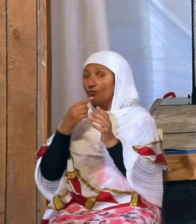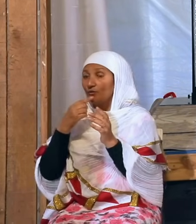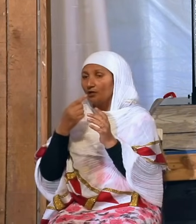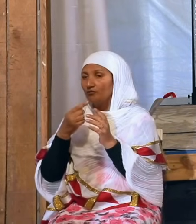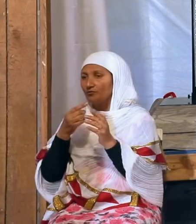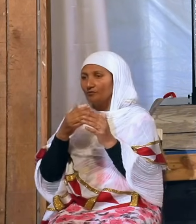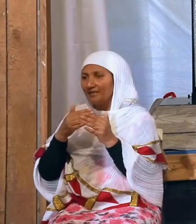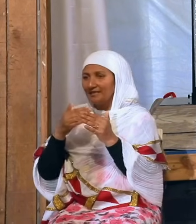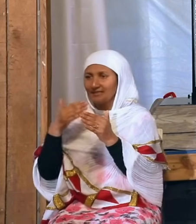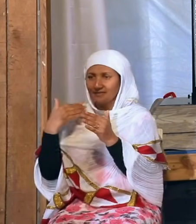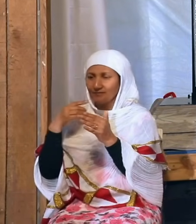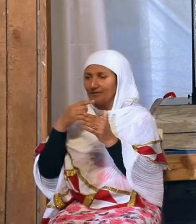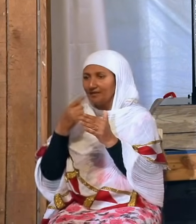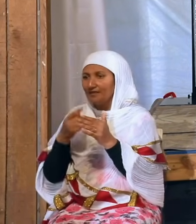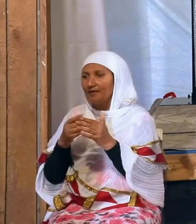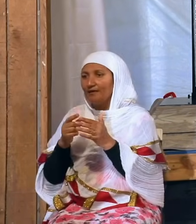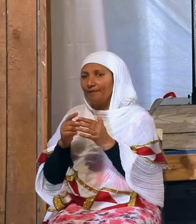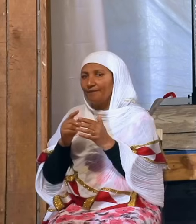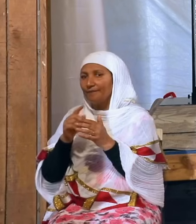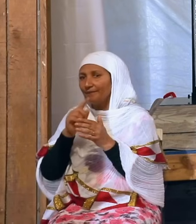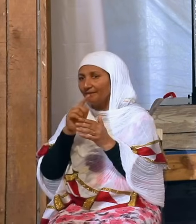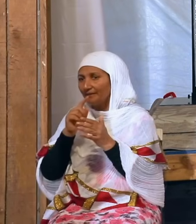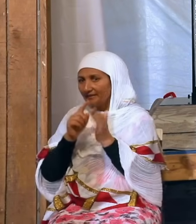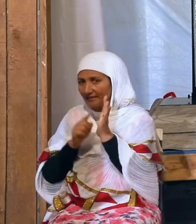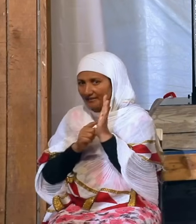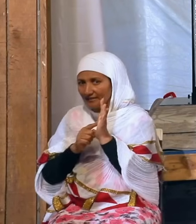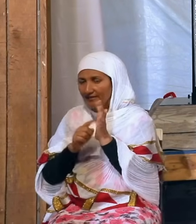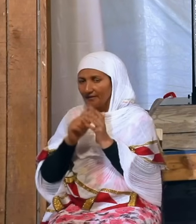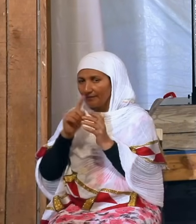መጥቀስ መፈልጋቸው ነጥቦች አሉ አንደኛው